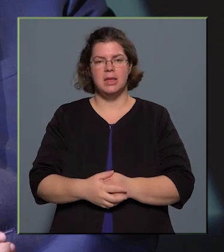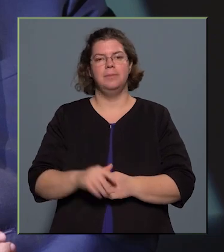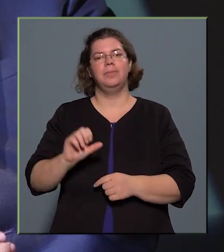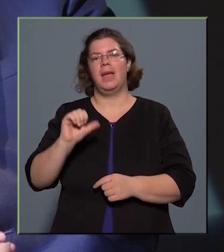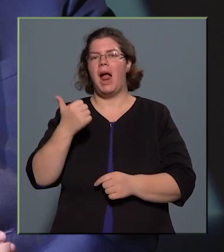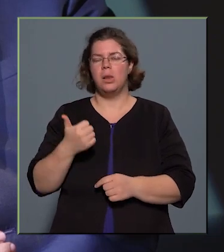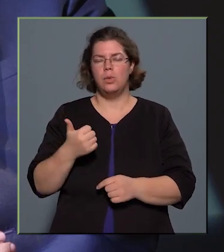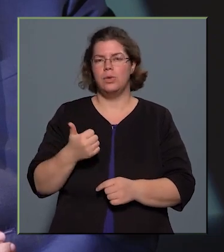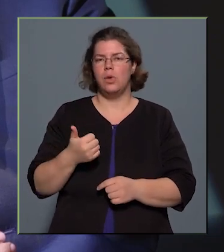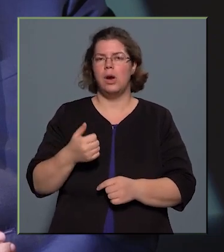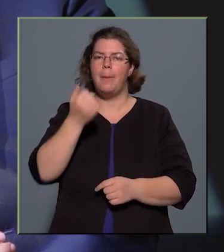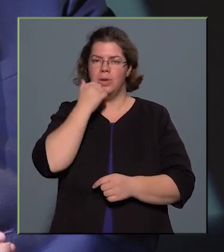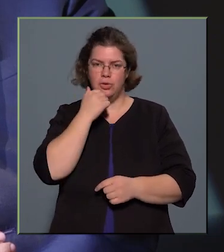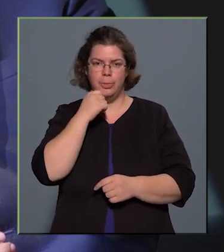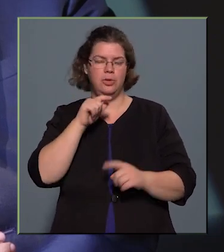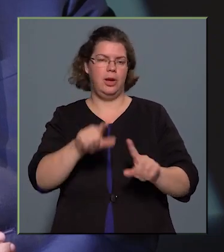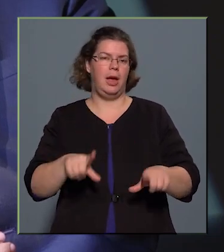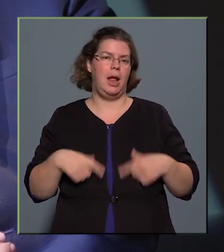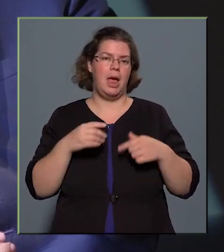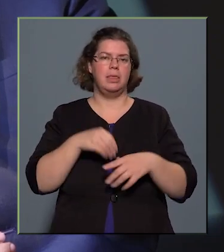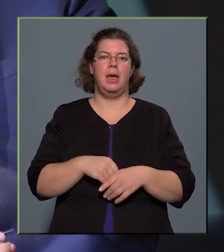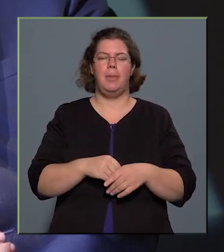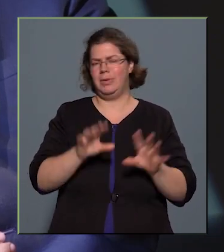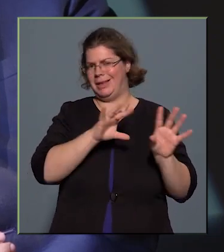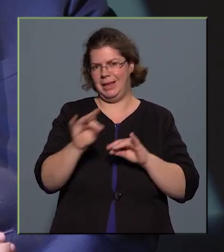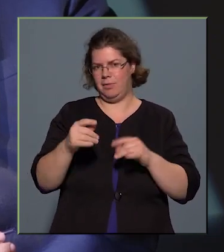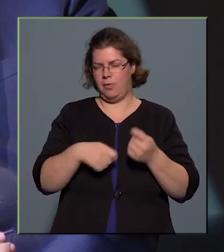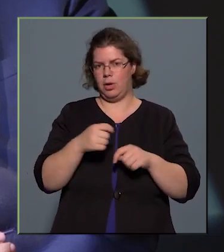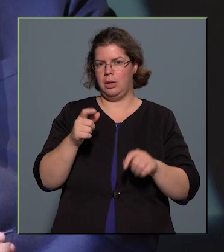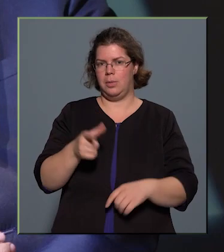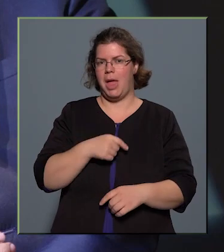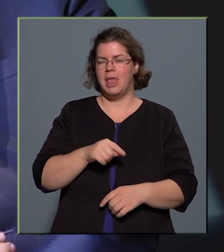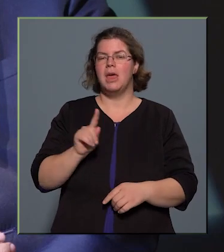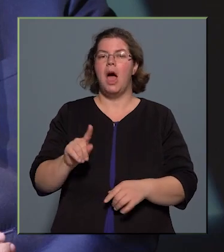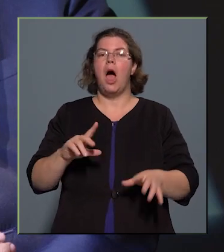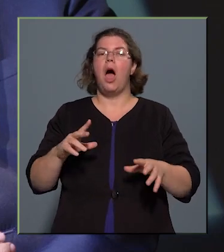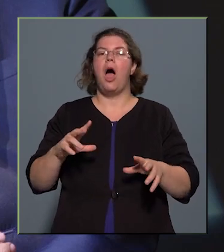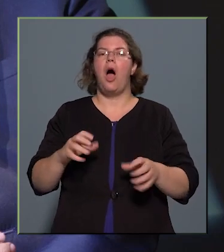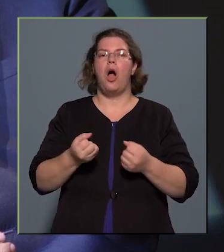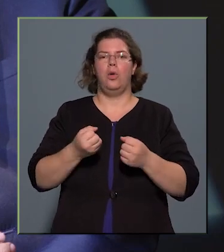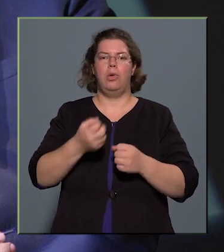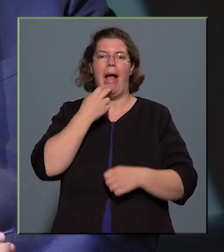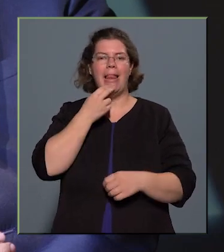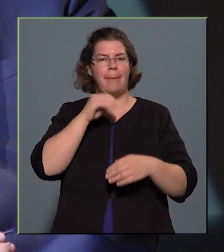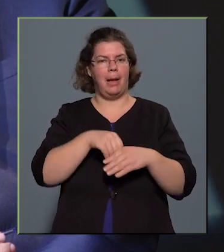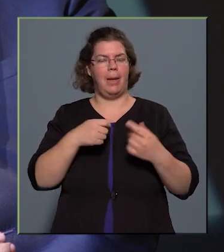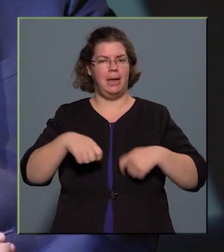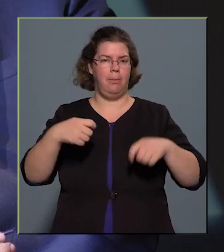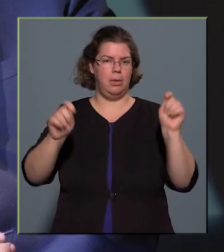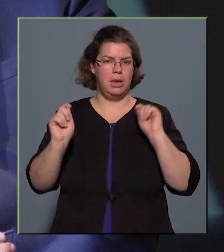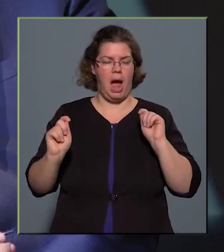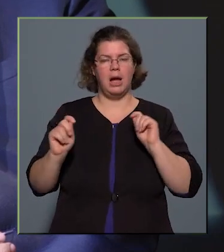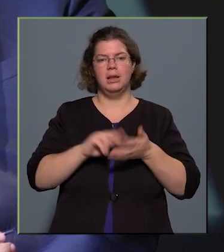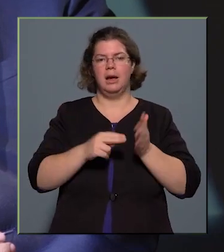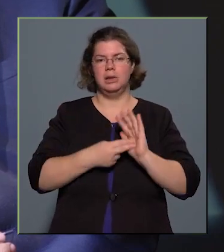először a Mitsubishi életében, ugye 10 évvel foglalkozom ezzel, az alkotó elemekbe épültek be a